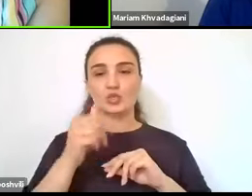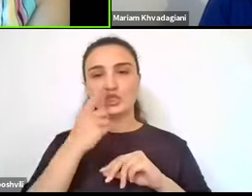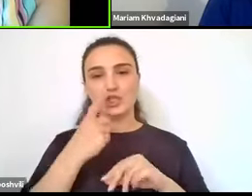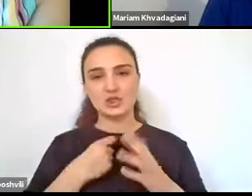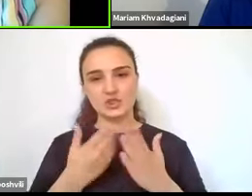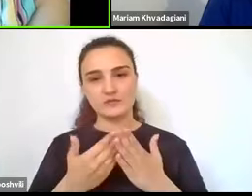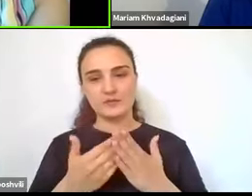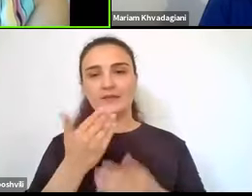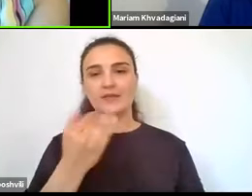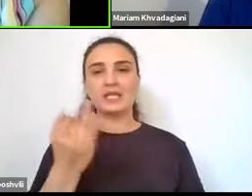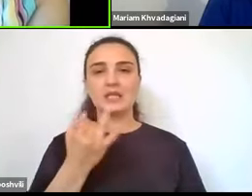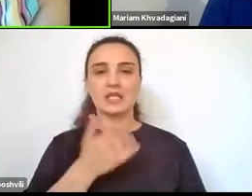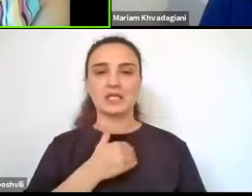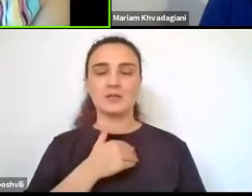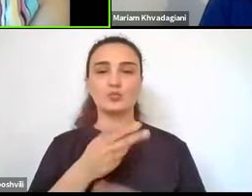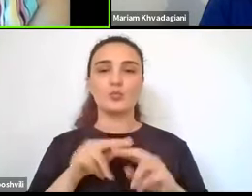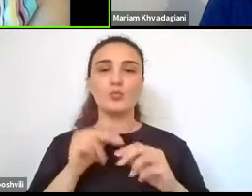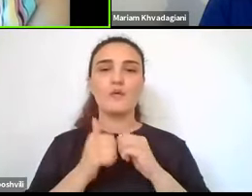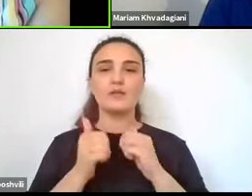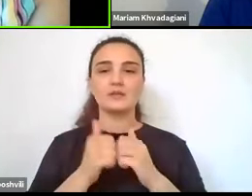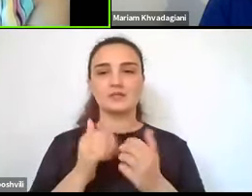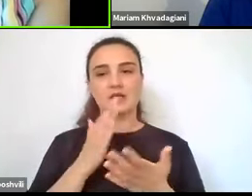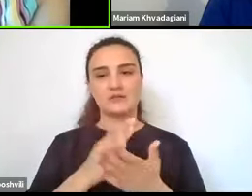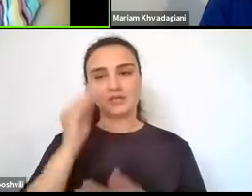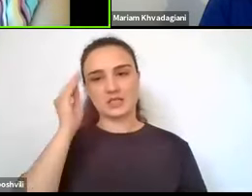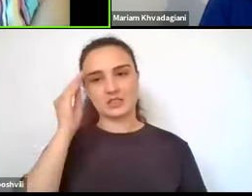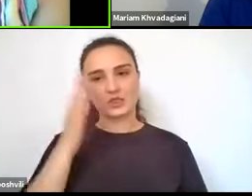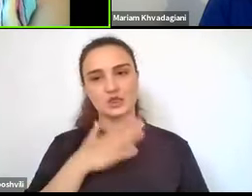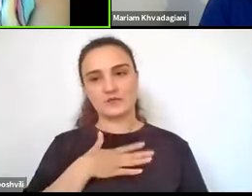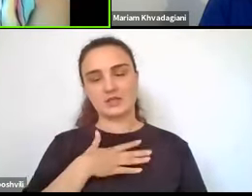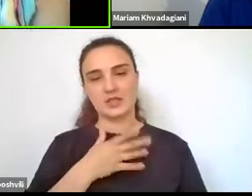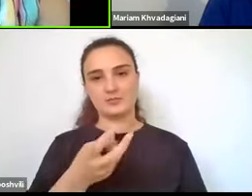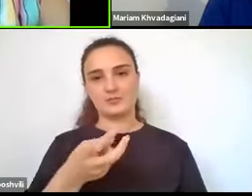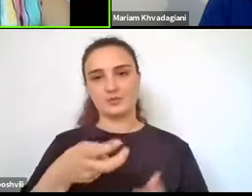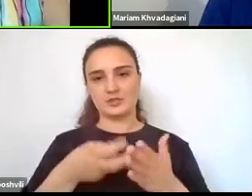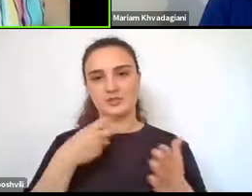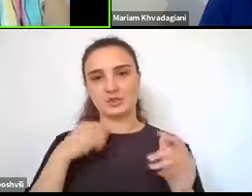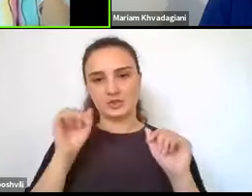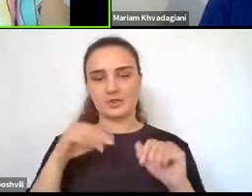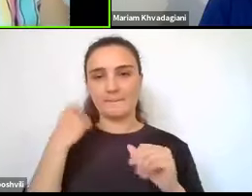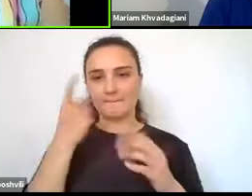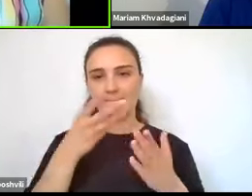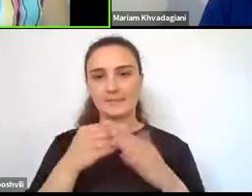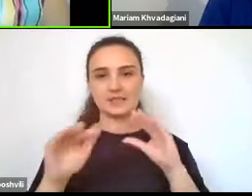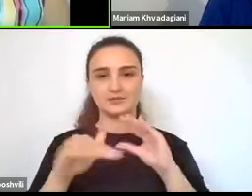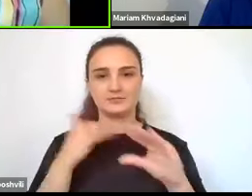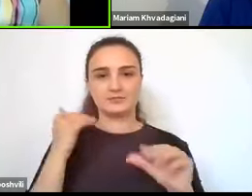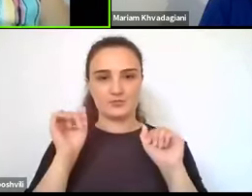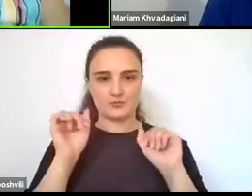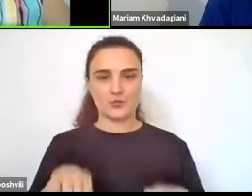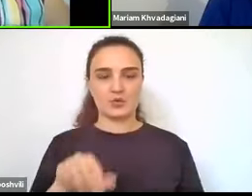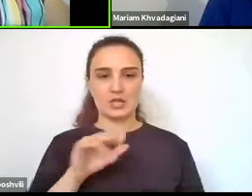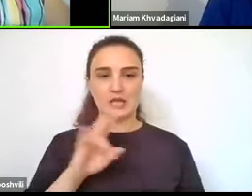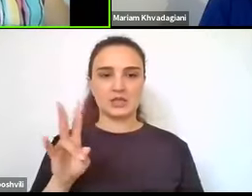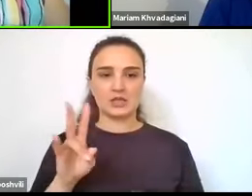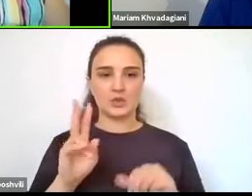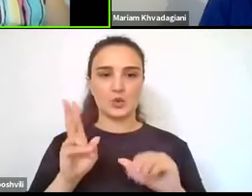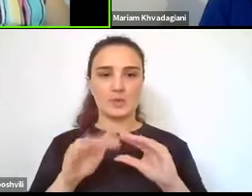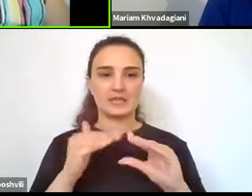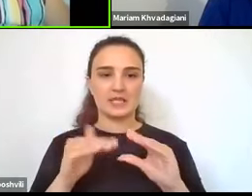ასევე თქვენი ინტერესები, ამიტომ ყოველთვის აქვს აზრი ჩვენთან მოწერას, ხო, შეგიძლიათ პირად შეტყობინებაშიც მოგწეროთ ან